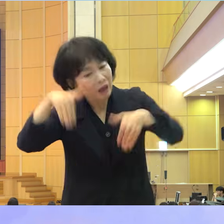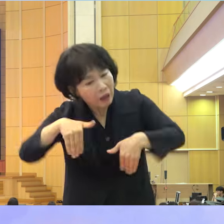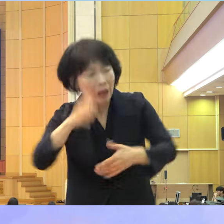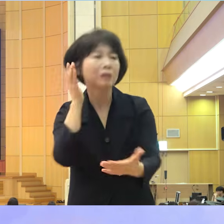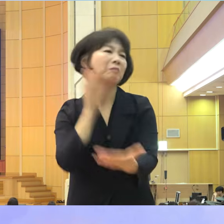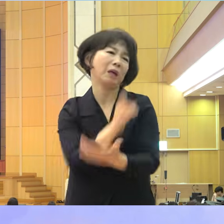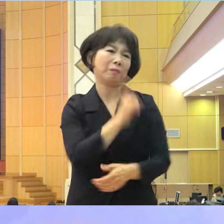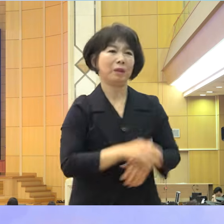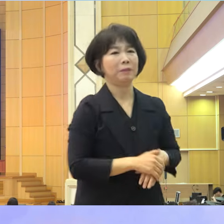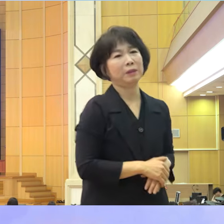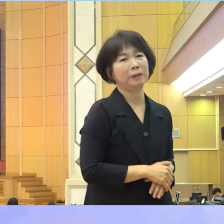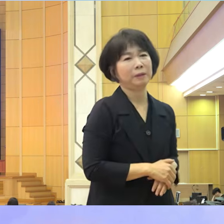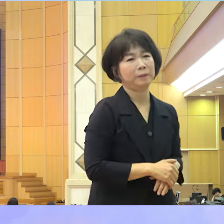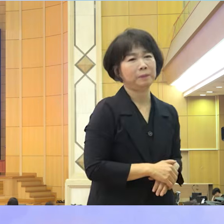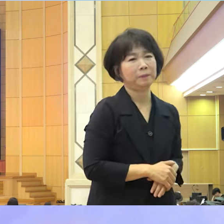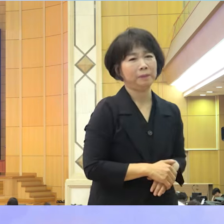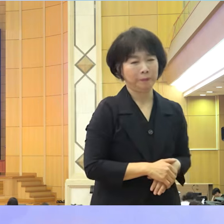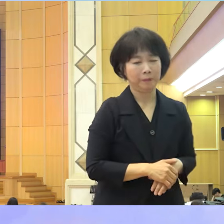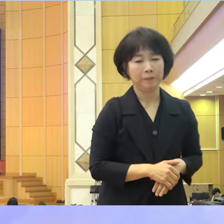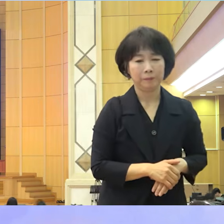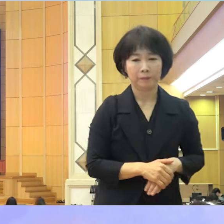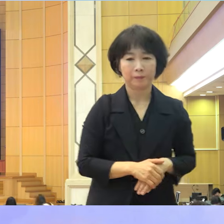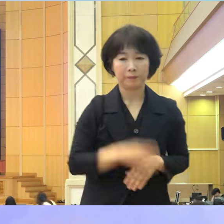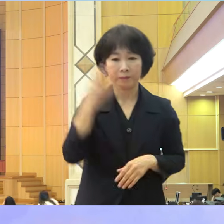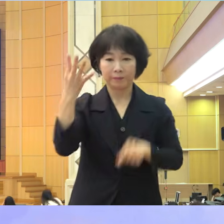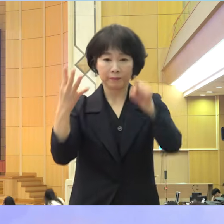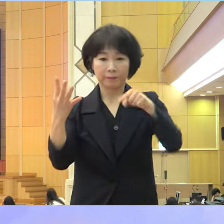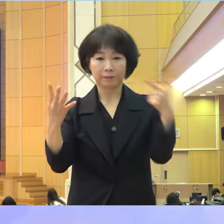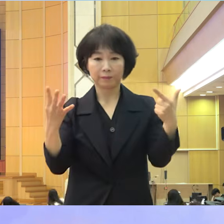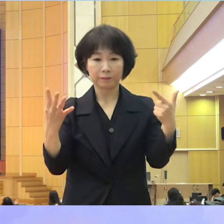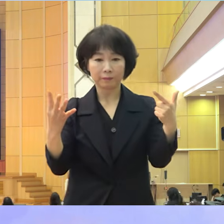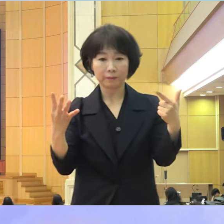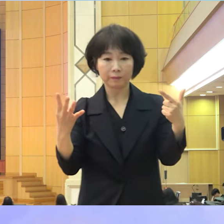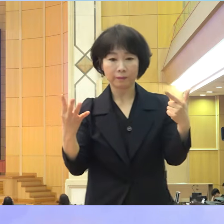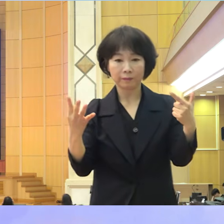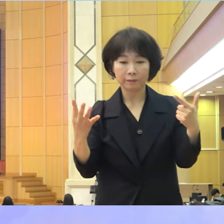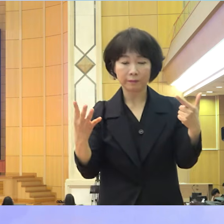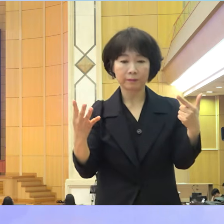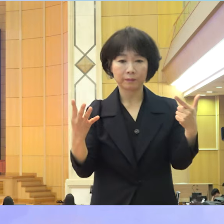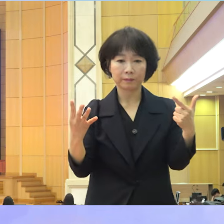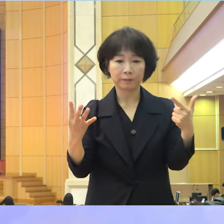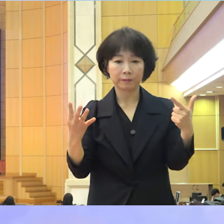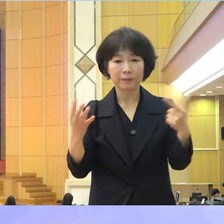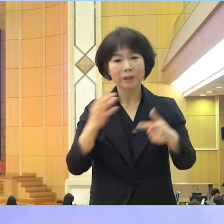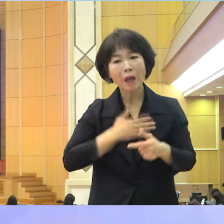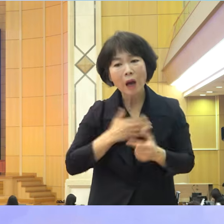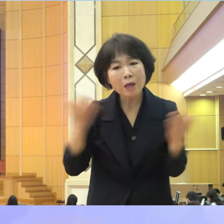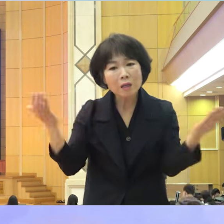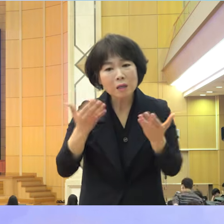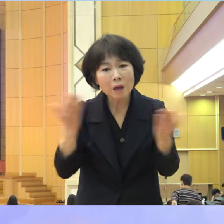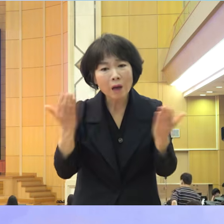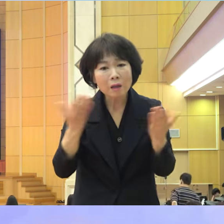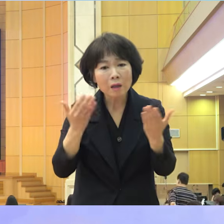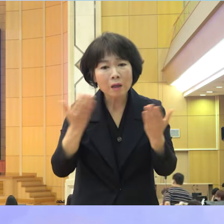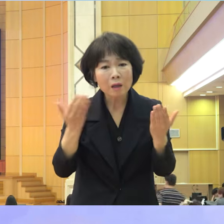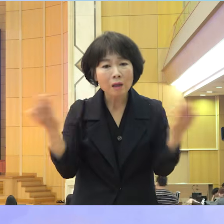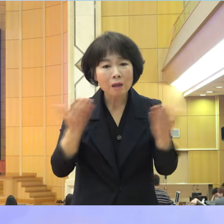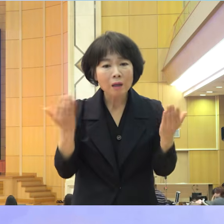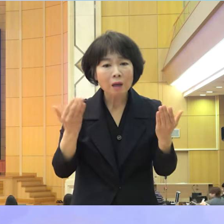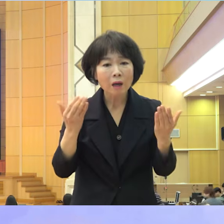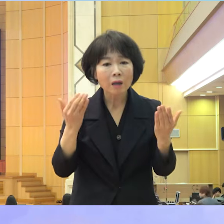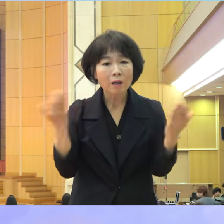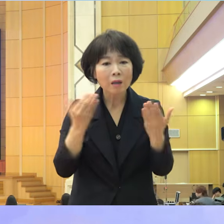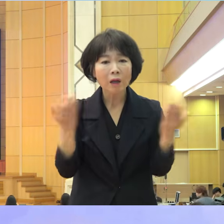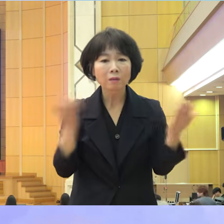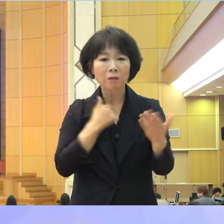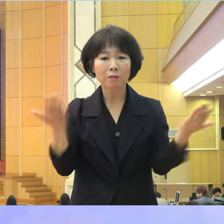4장 6절 8절 찾고 마칩니다. 일한 것이 없단 말은 내가 막 율법을